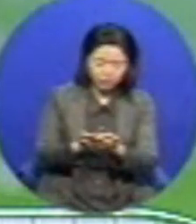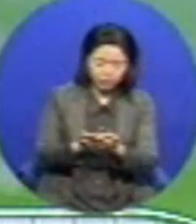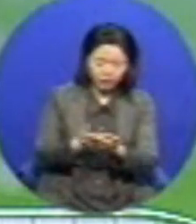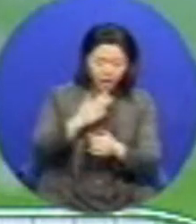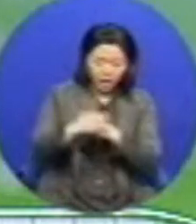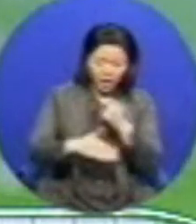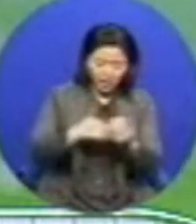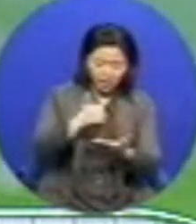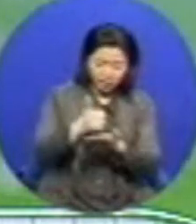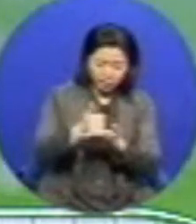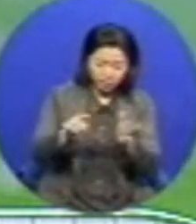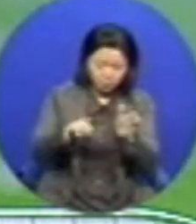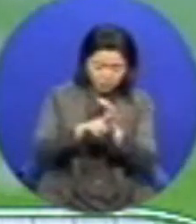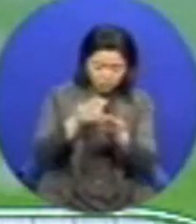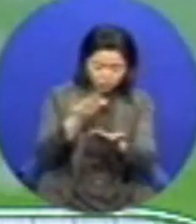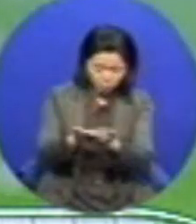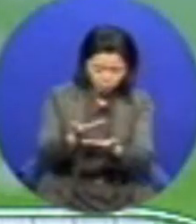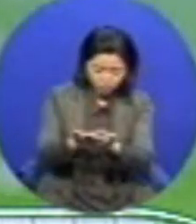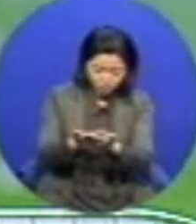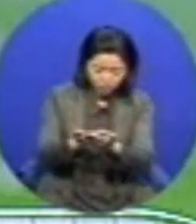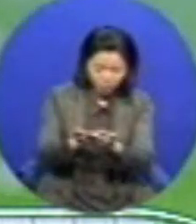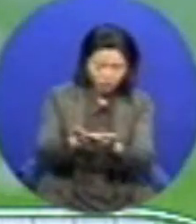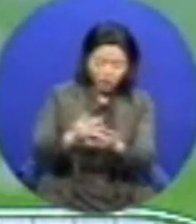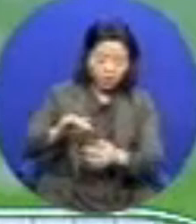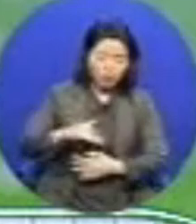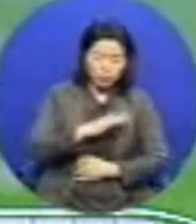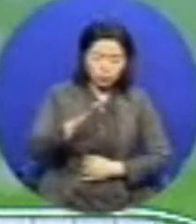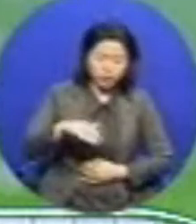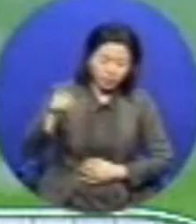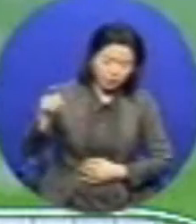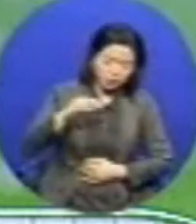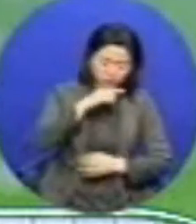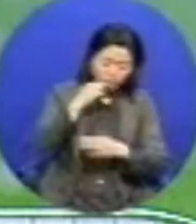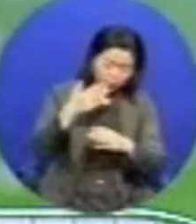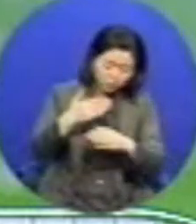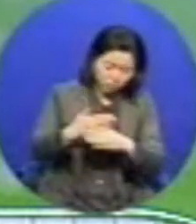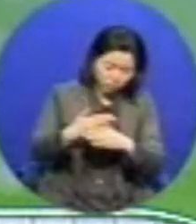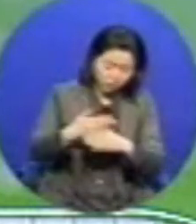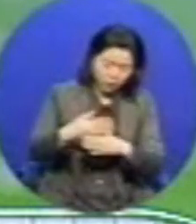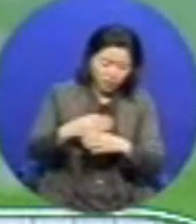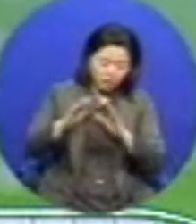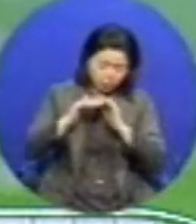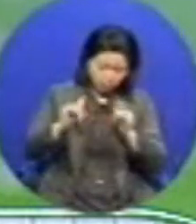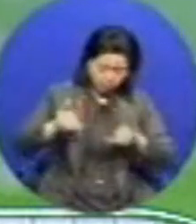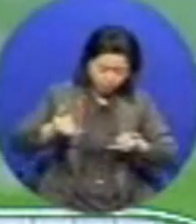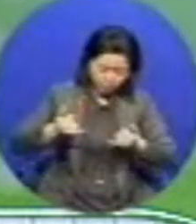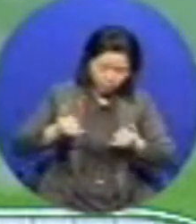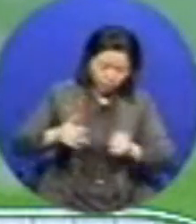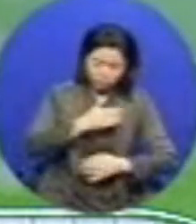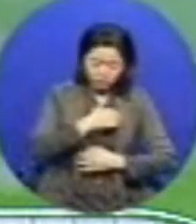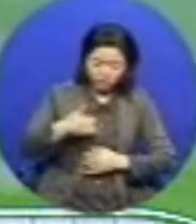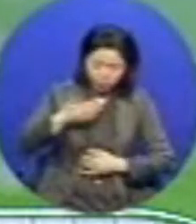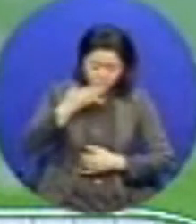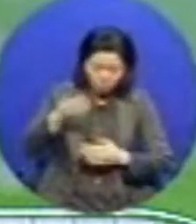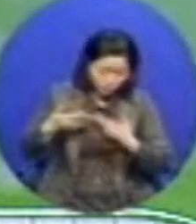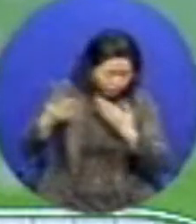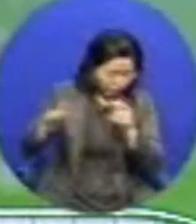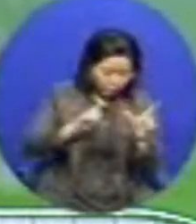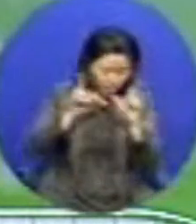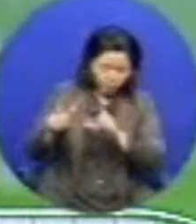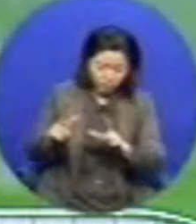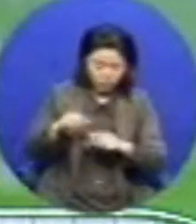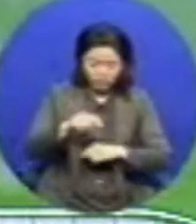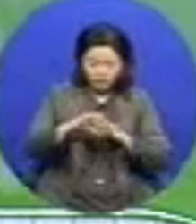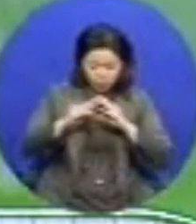하나님 믿음을 주소서 우리가 저 북한의 동포 등이 먹여 살리고 하나님이 땅의 힘들어하고 괴로워하는